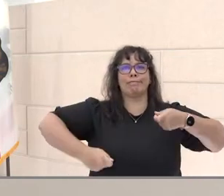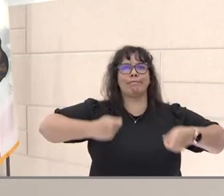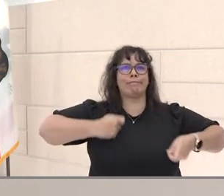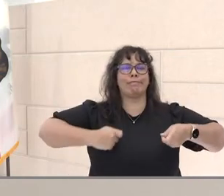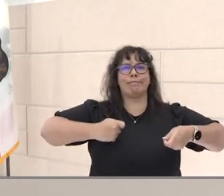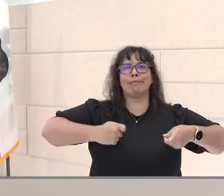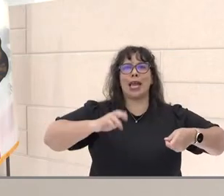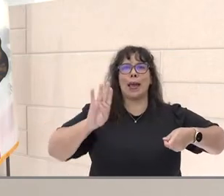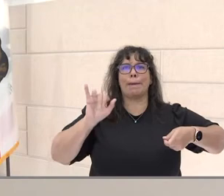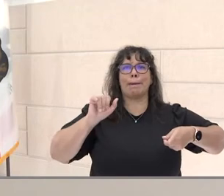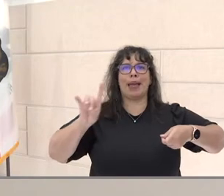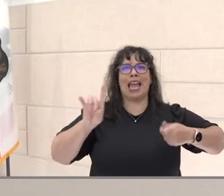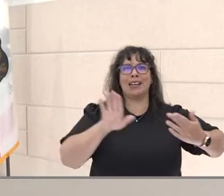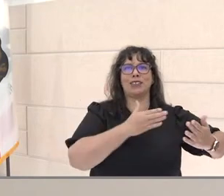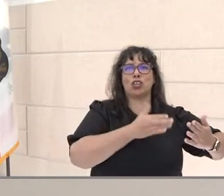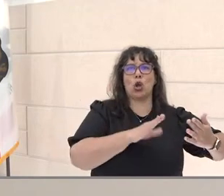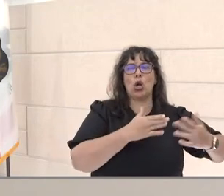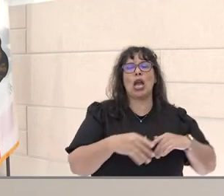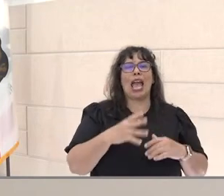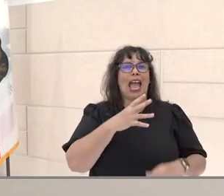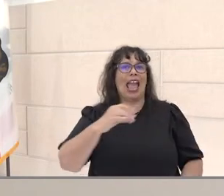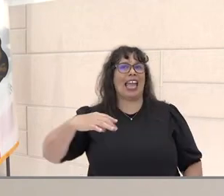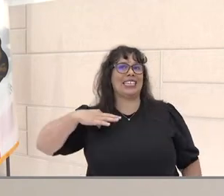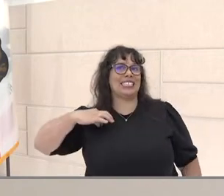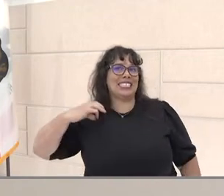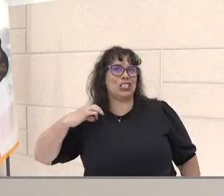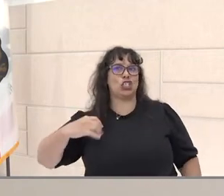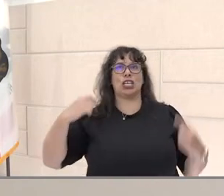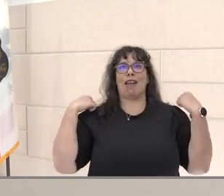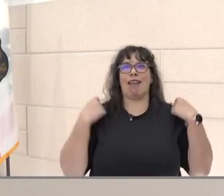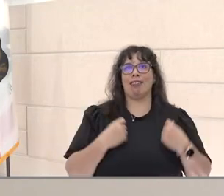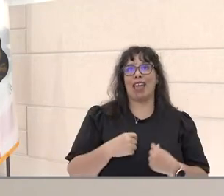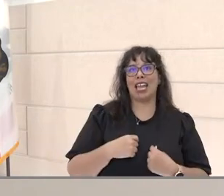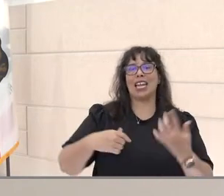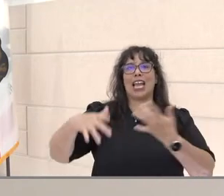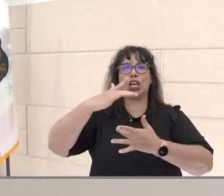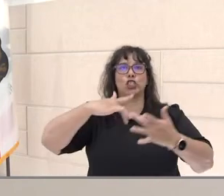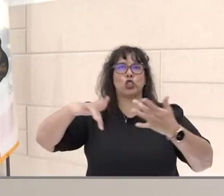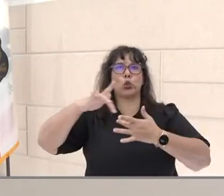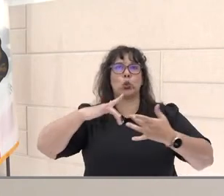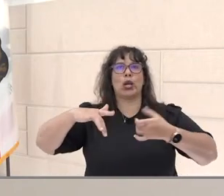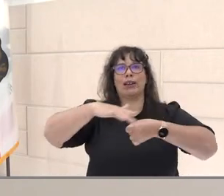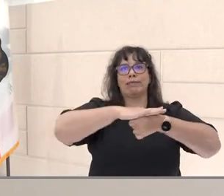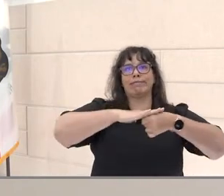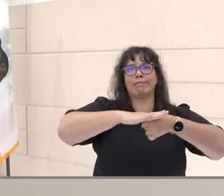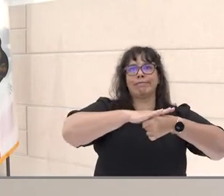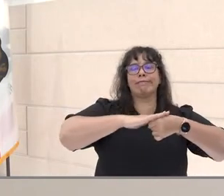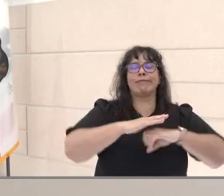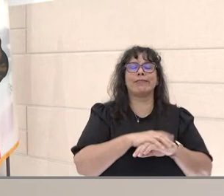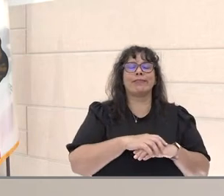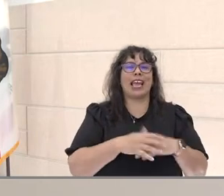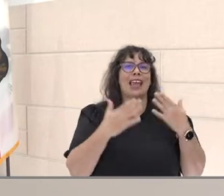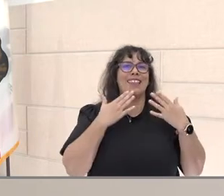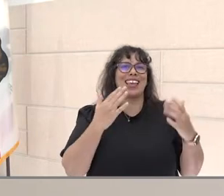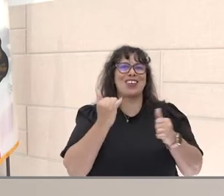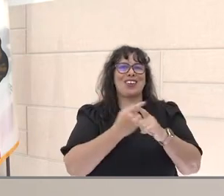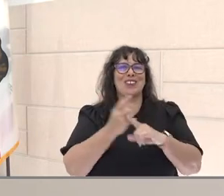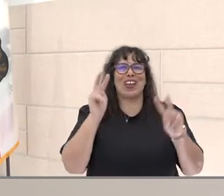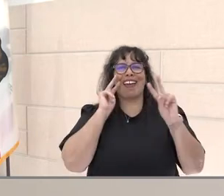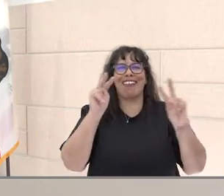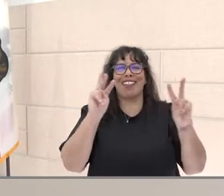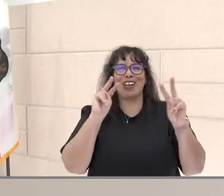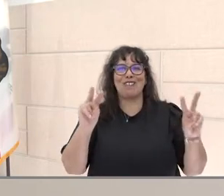ได้หาเกย์บานตะตัวอายยืดเกย์หาท่าประดับเปียพละสมกอล